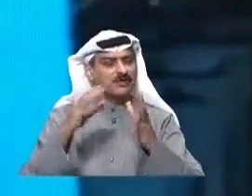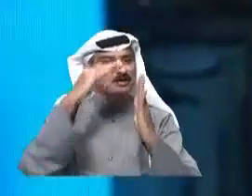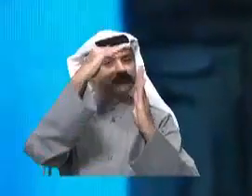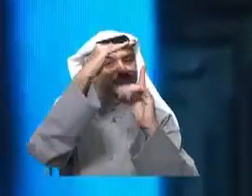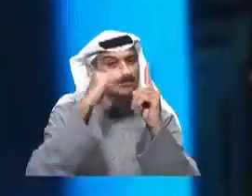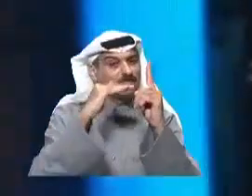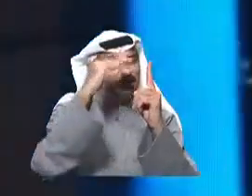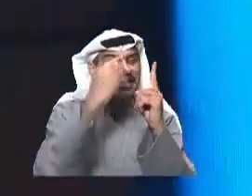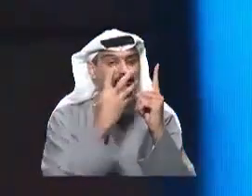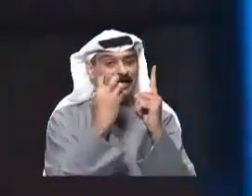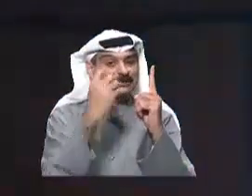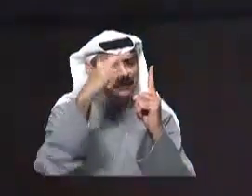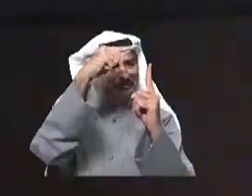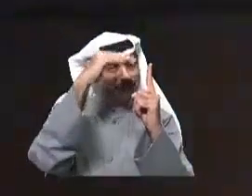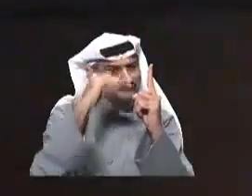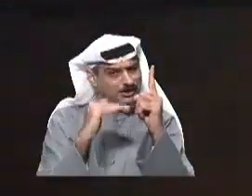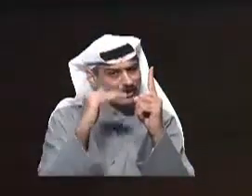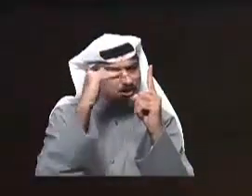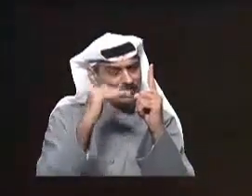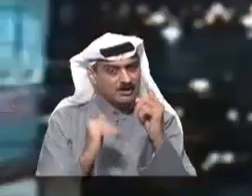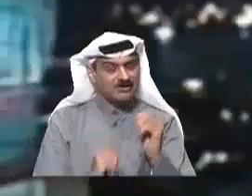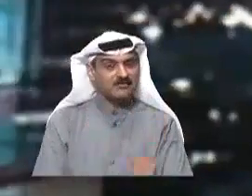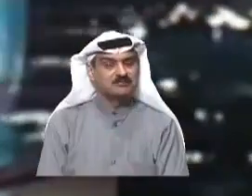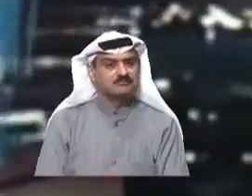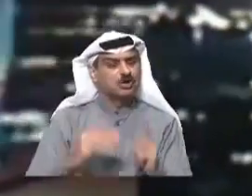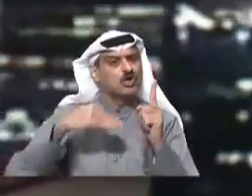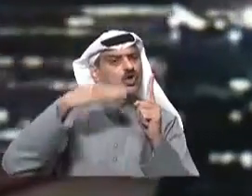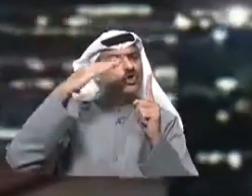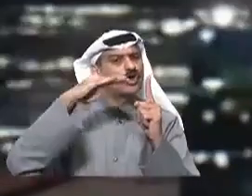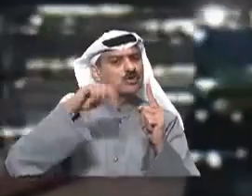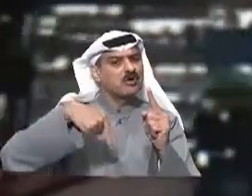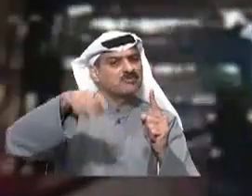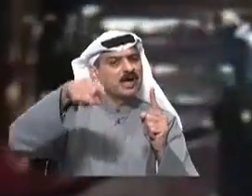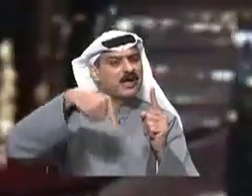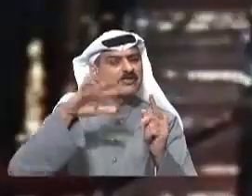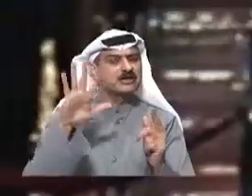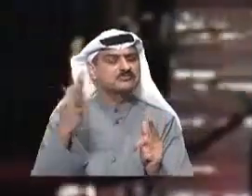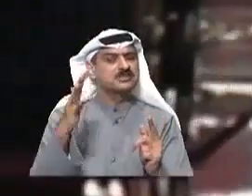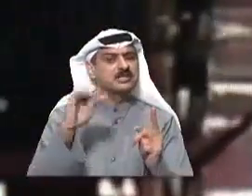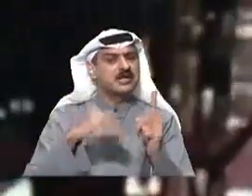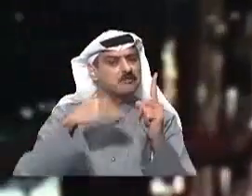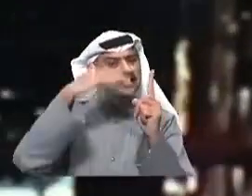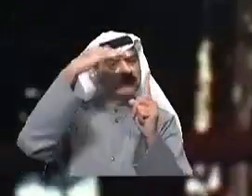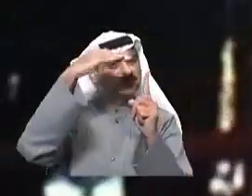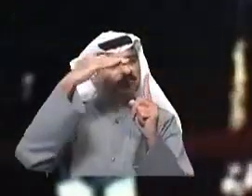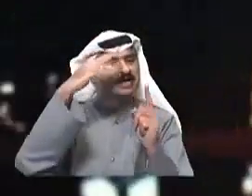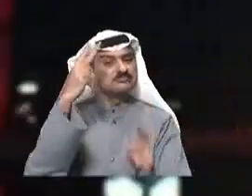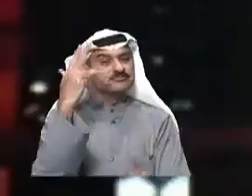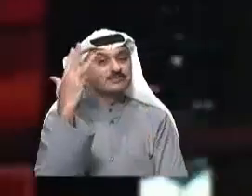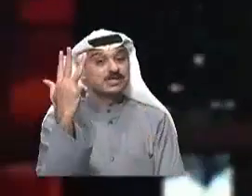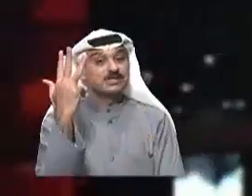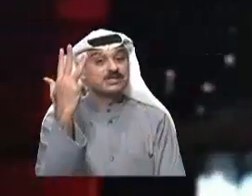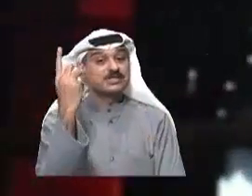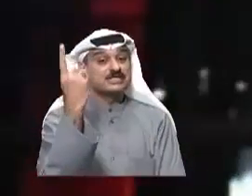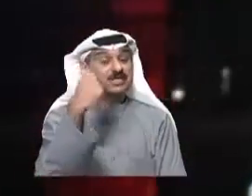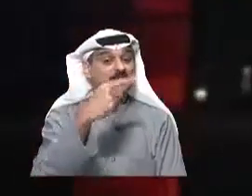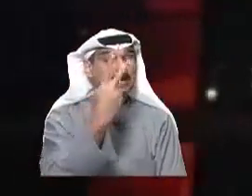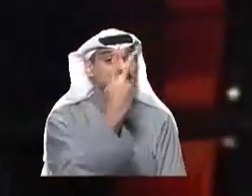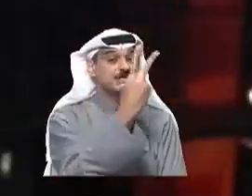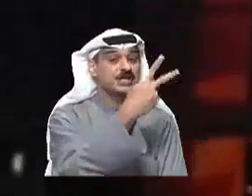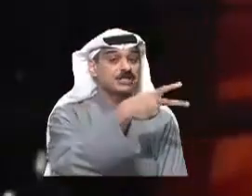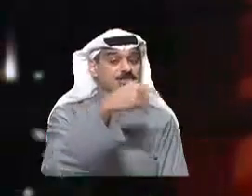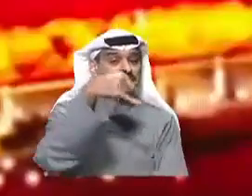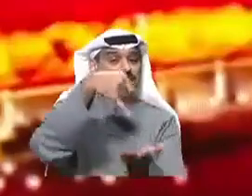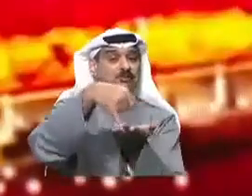درجات الحرارة، ودرجات الحرارة العظمى المتوقعة خلال الأيام المقبلة قد تصل ما بين 19 إلى 20 درجة مئوية في